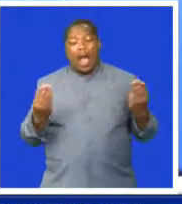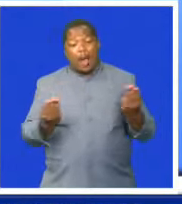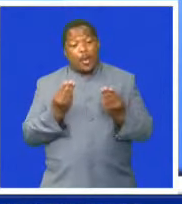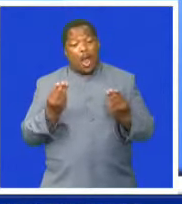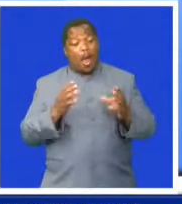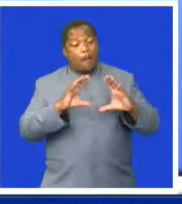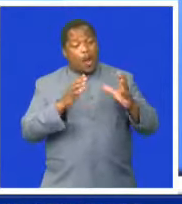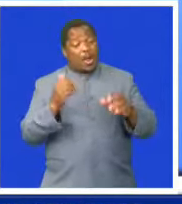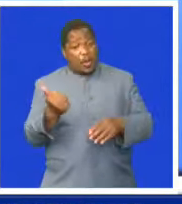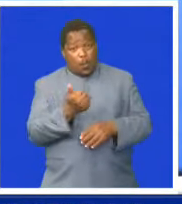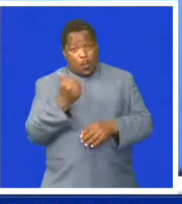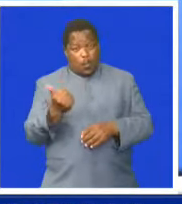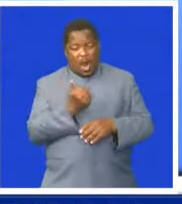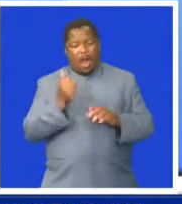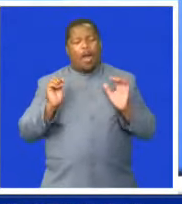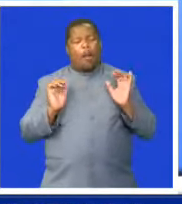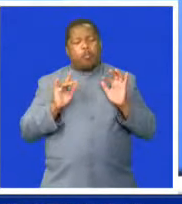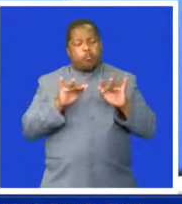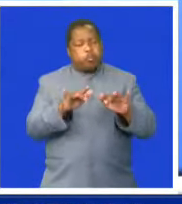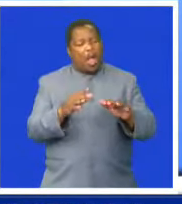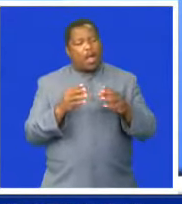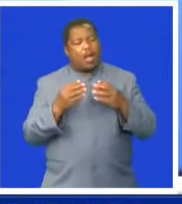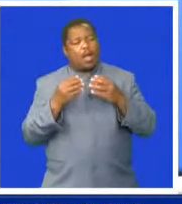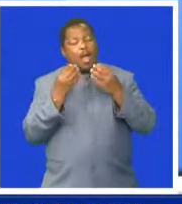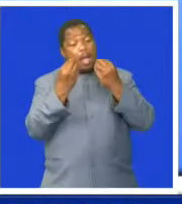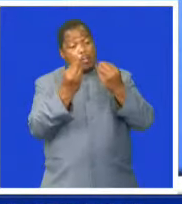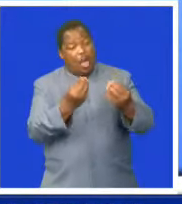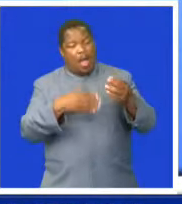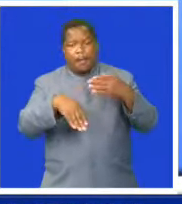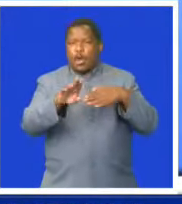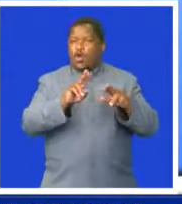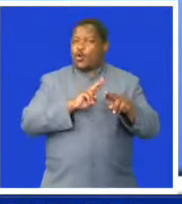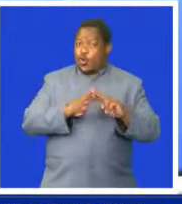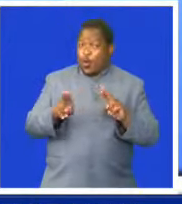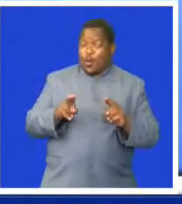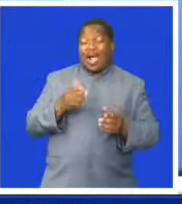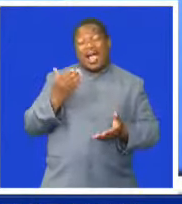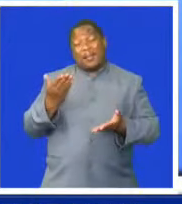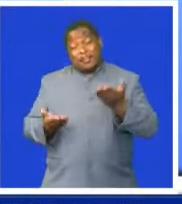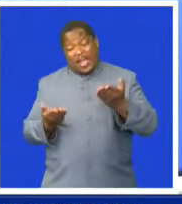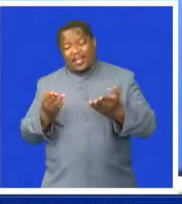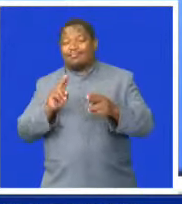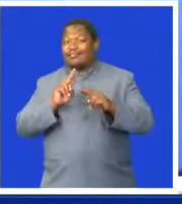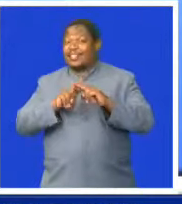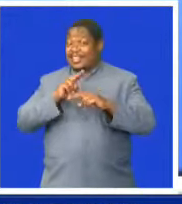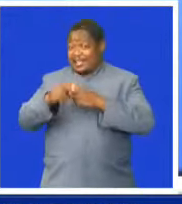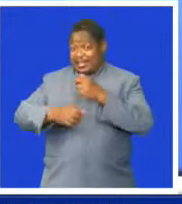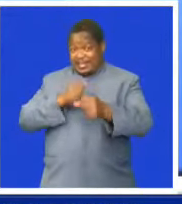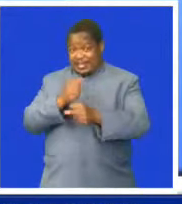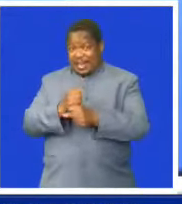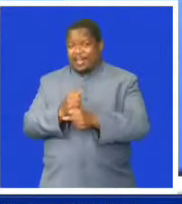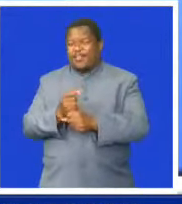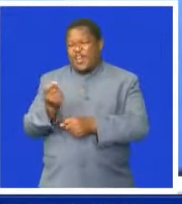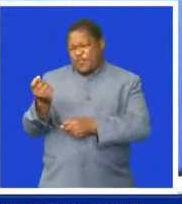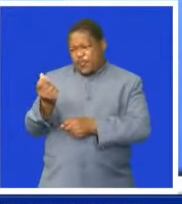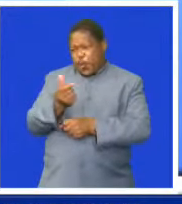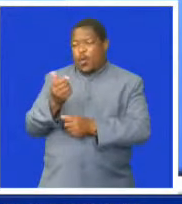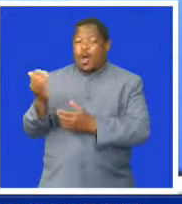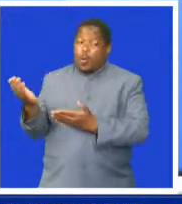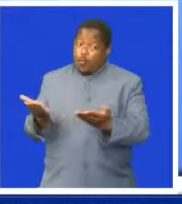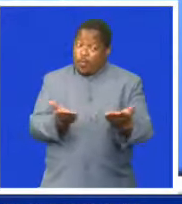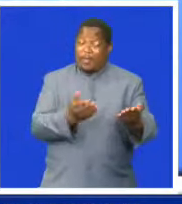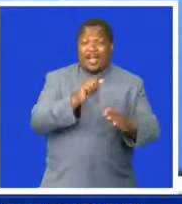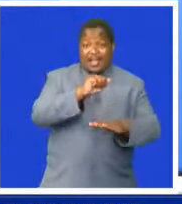kube nalabancane labavumelekayo ngekubuka ukuthi isimo salo mkhuhlane siba ngcono yini. Licembu ke kumele licinekise ukuthi wonke